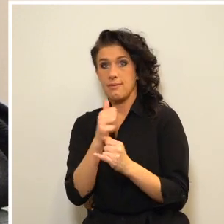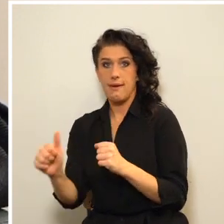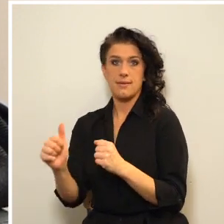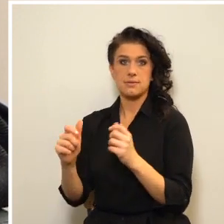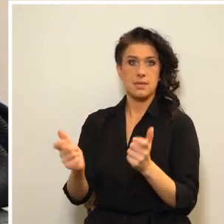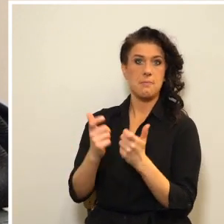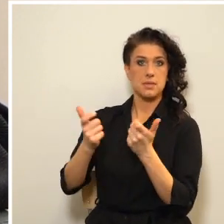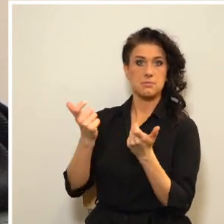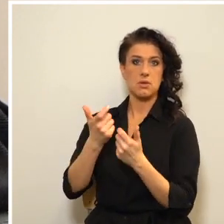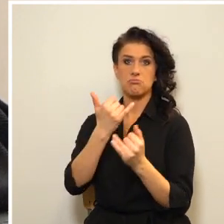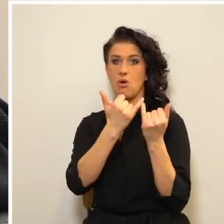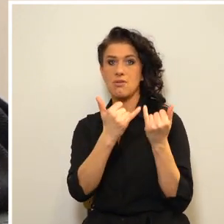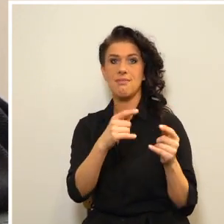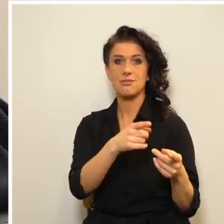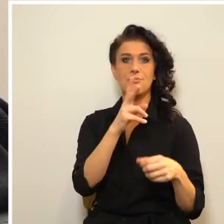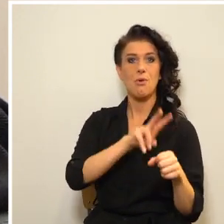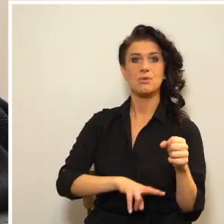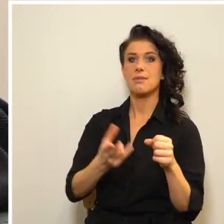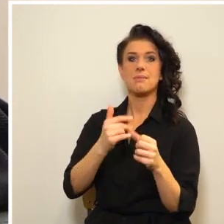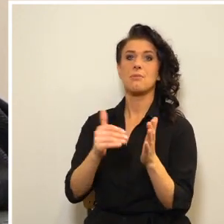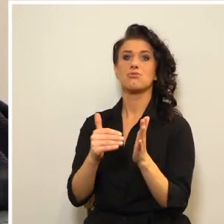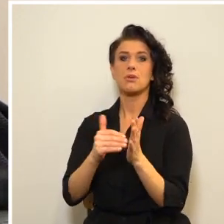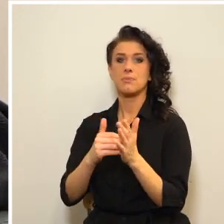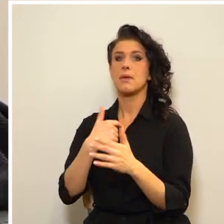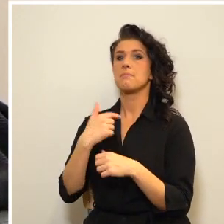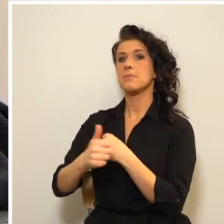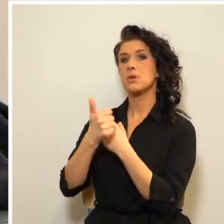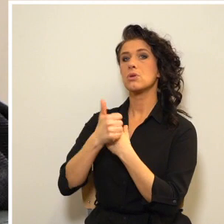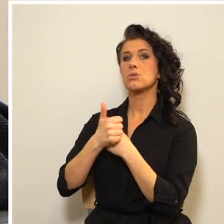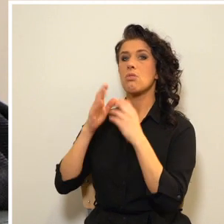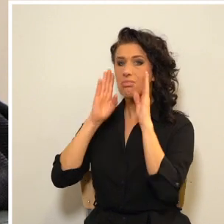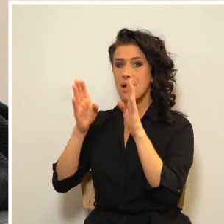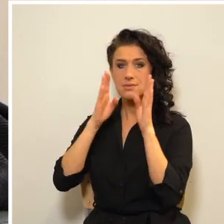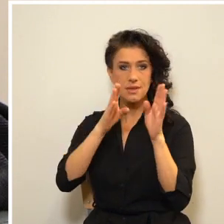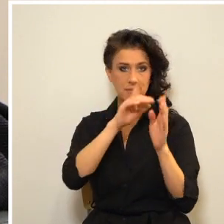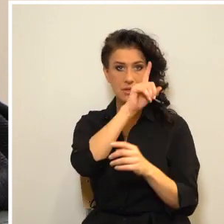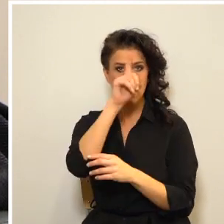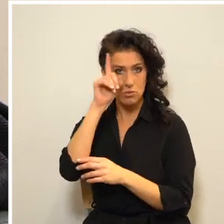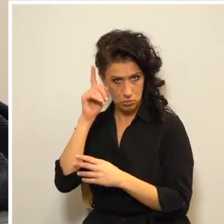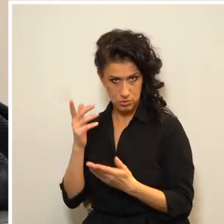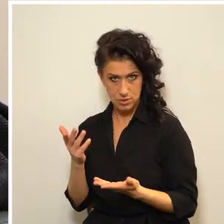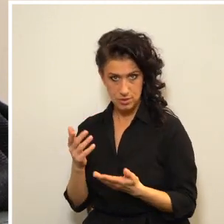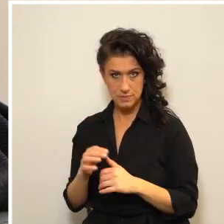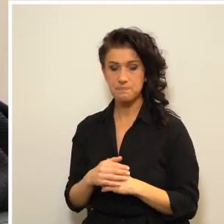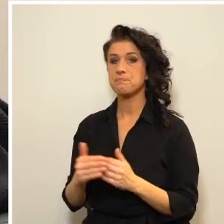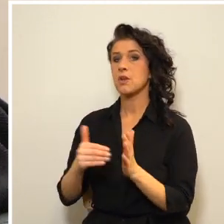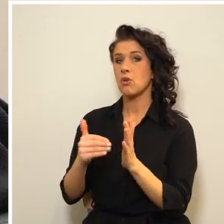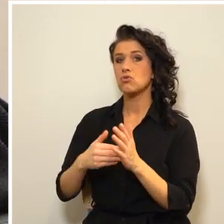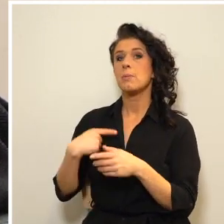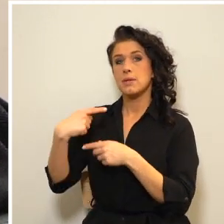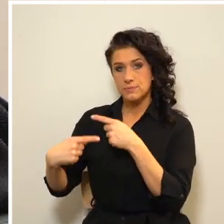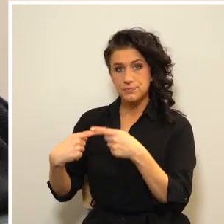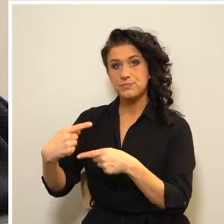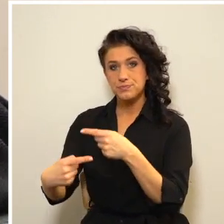inaczej by ta policja była niepotrzebna z tego nie chodzi tylko nastawienie ludzi o to że to wtedy trzeba ciągle